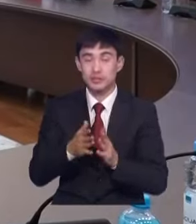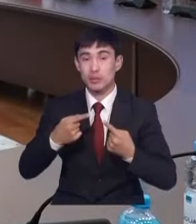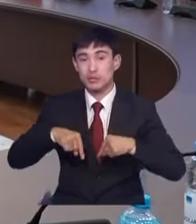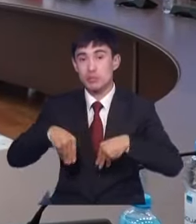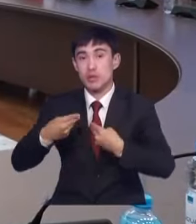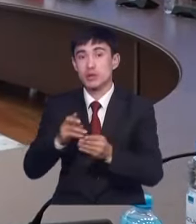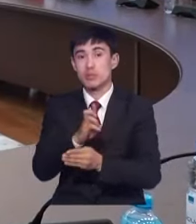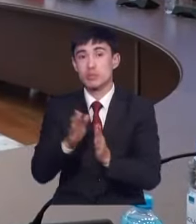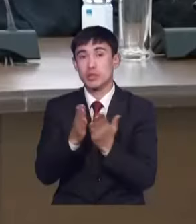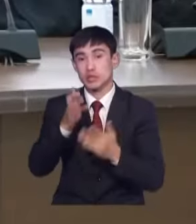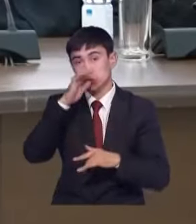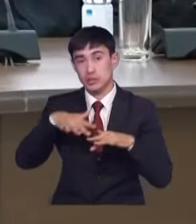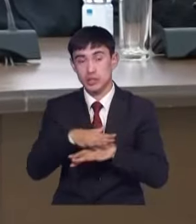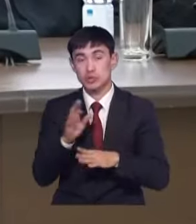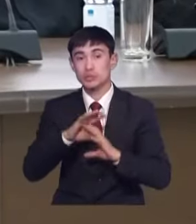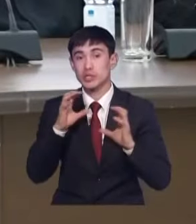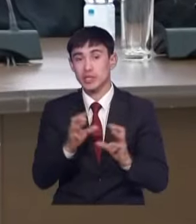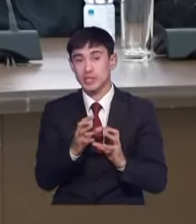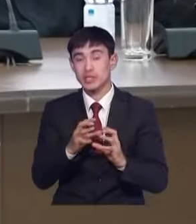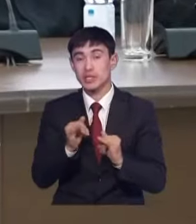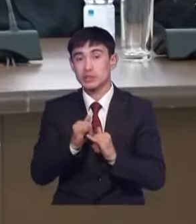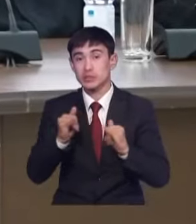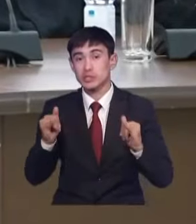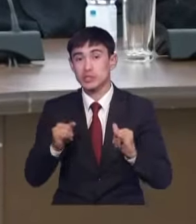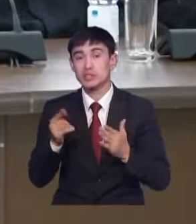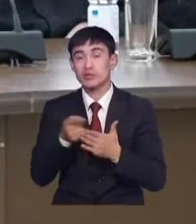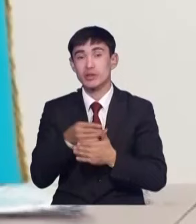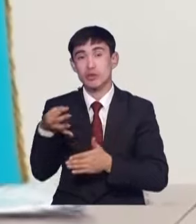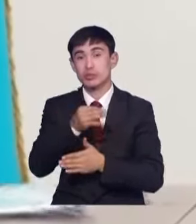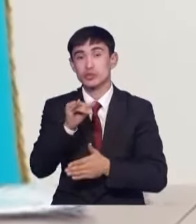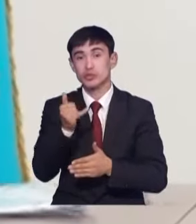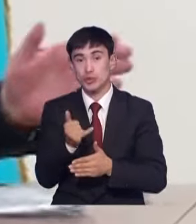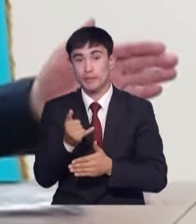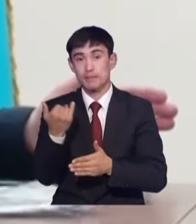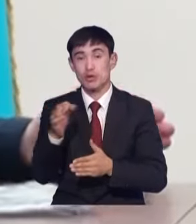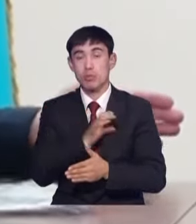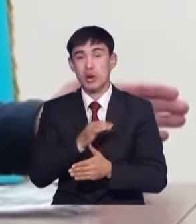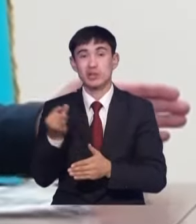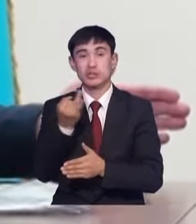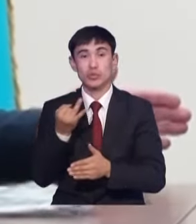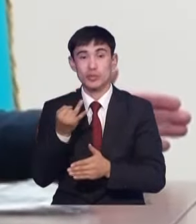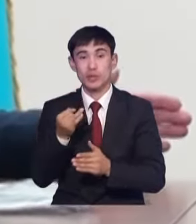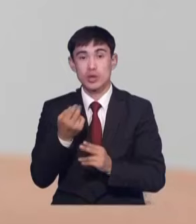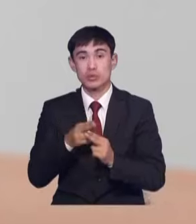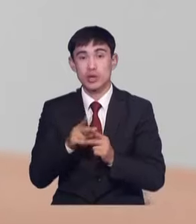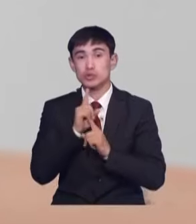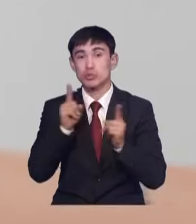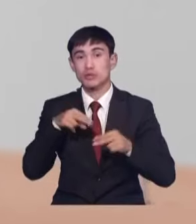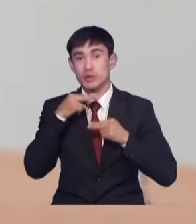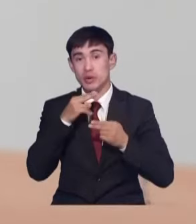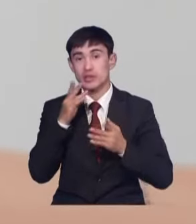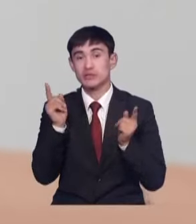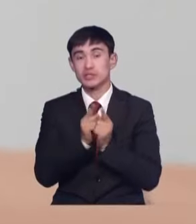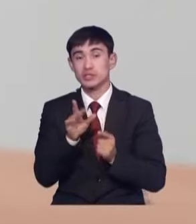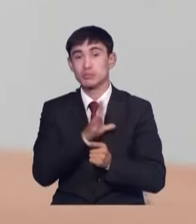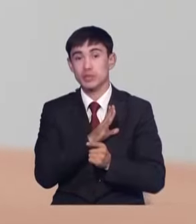переданы в библиотеке страны чтобы сохранить и распространить званию об области цу и её богатой истории Кроме того особое внимание на